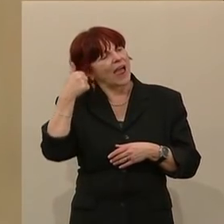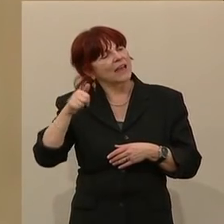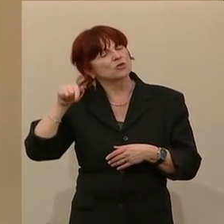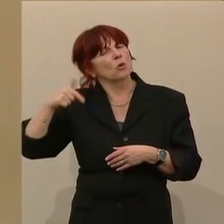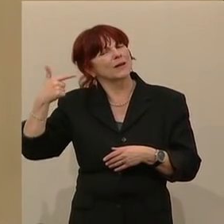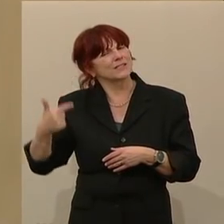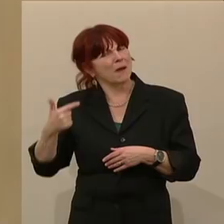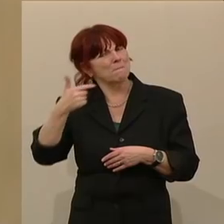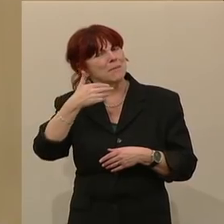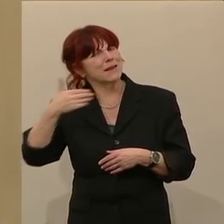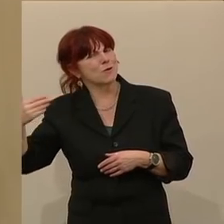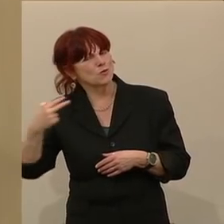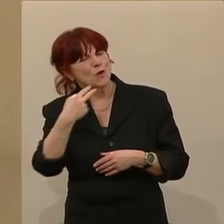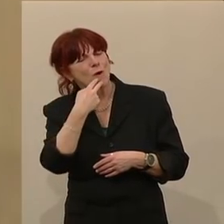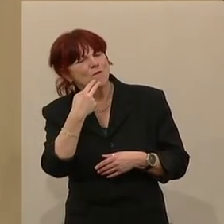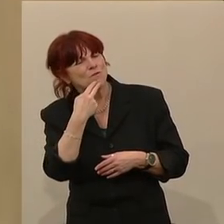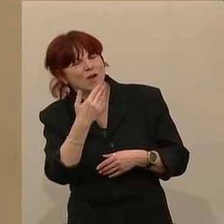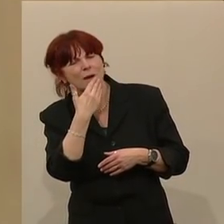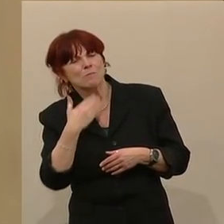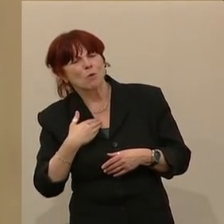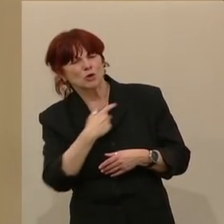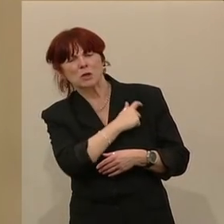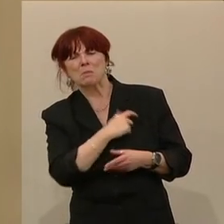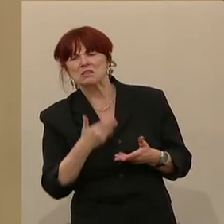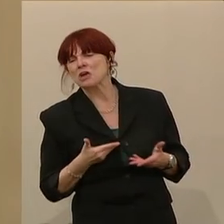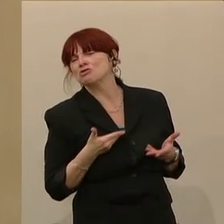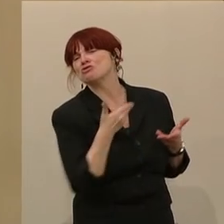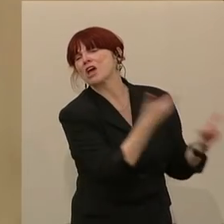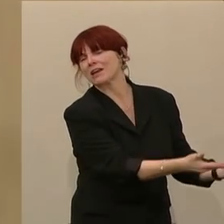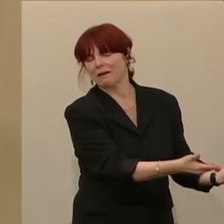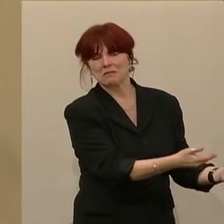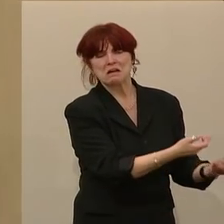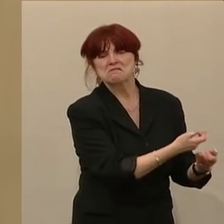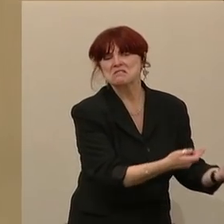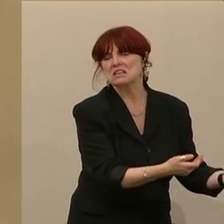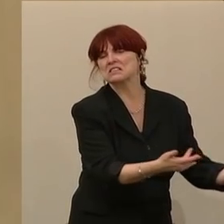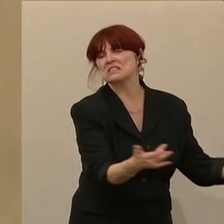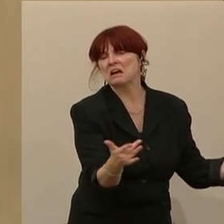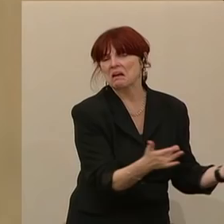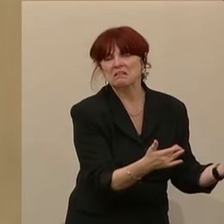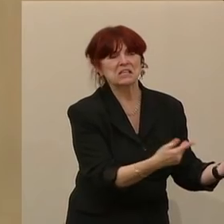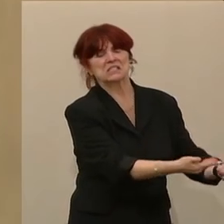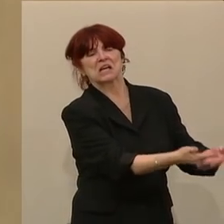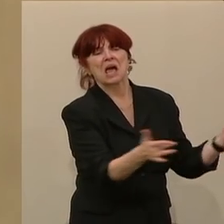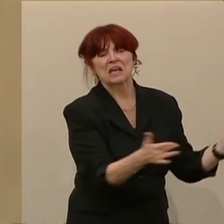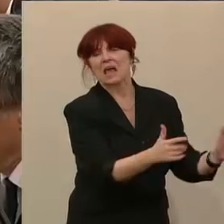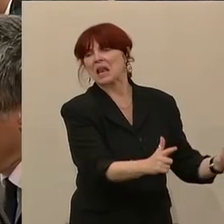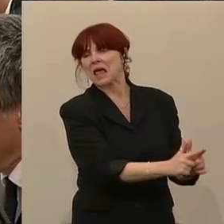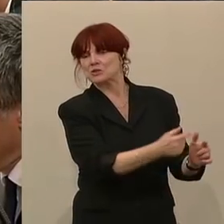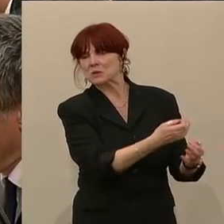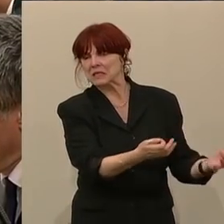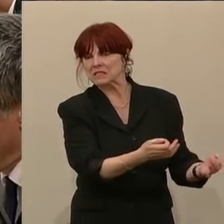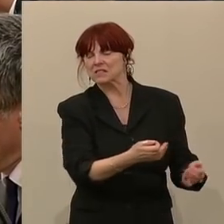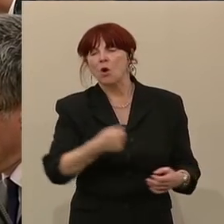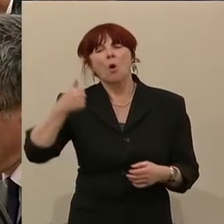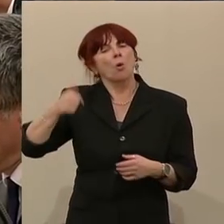Millionen, um es einer Partei zu geben und will nichts dafür? Wer ist so edel? Und wenn jemand 1,2